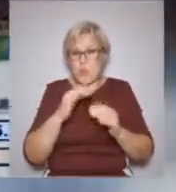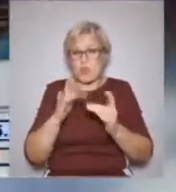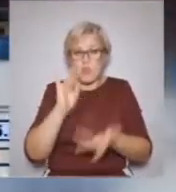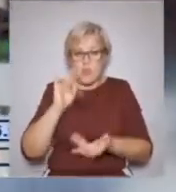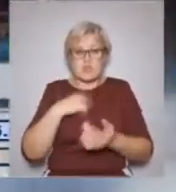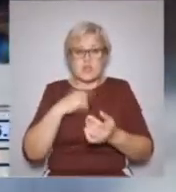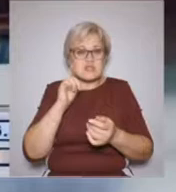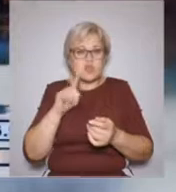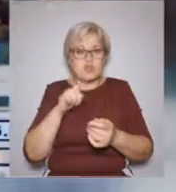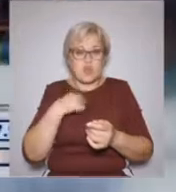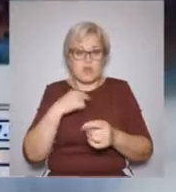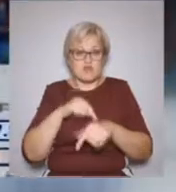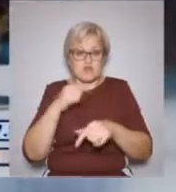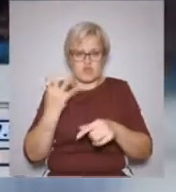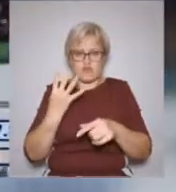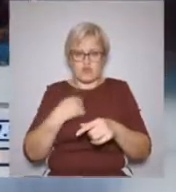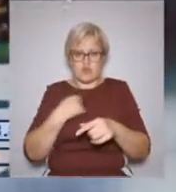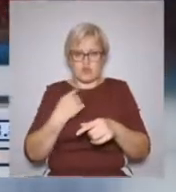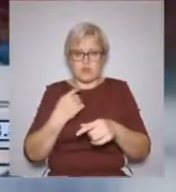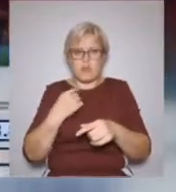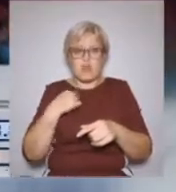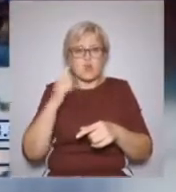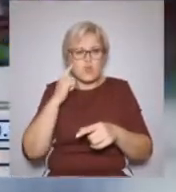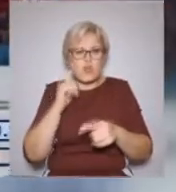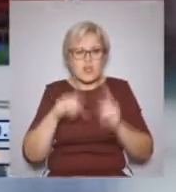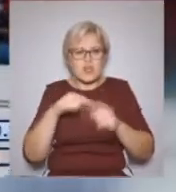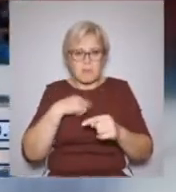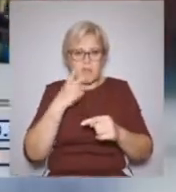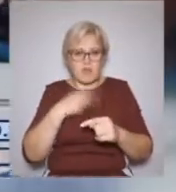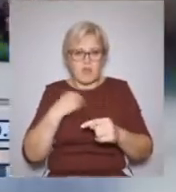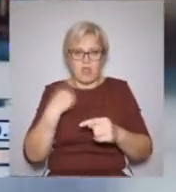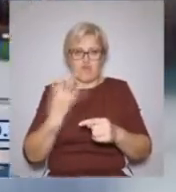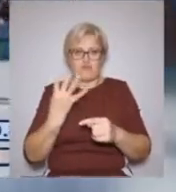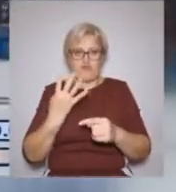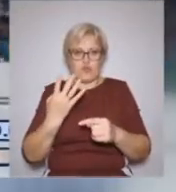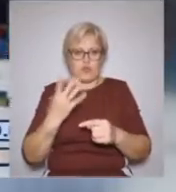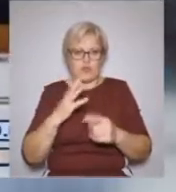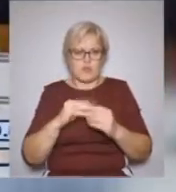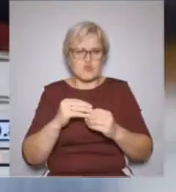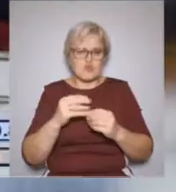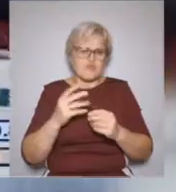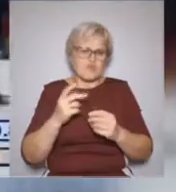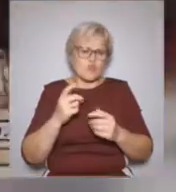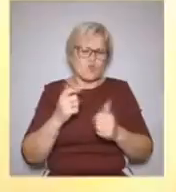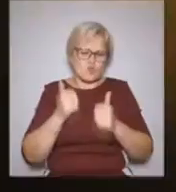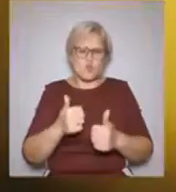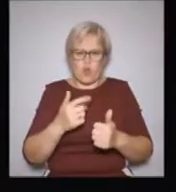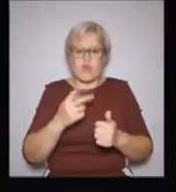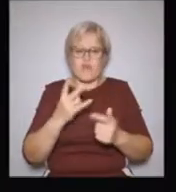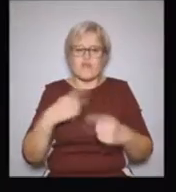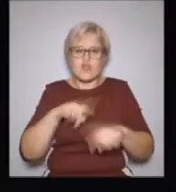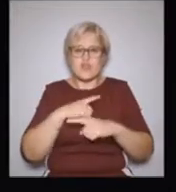все родители это видео то есть я в принципе 4 это уже